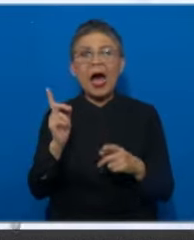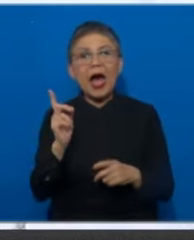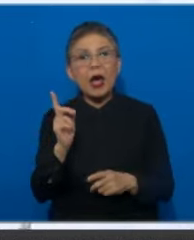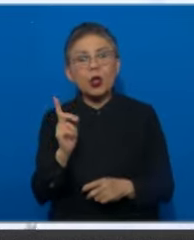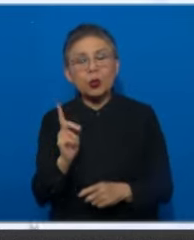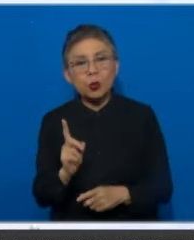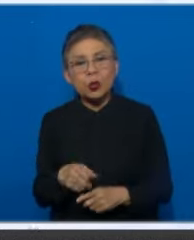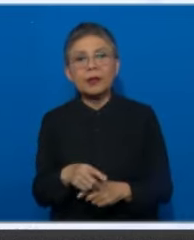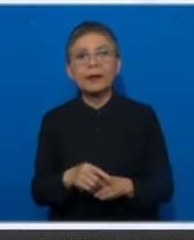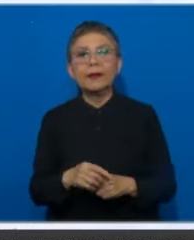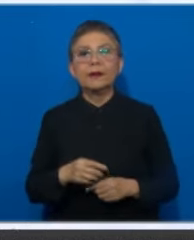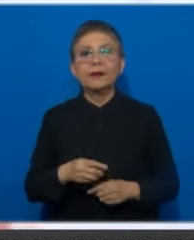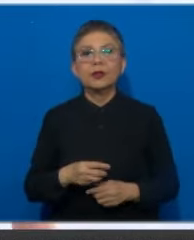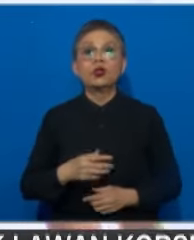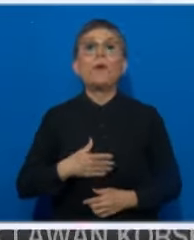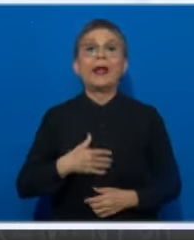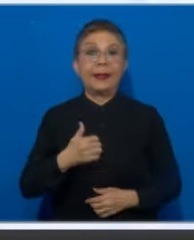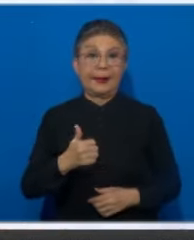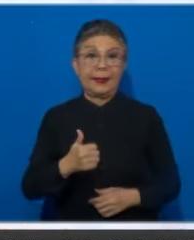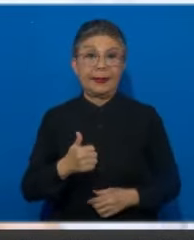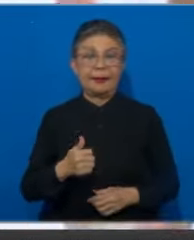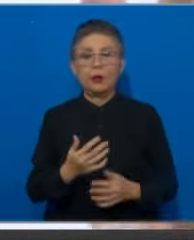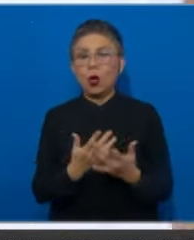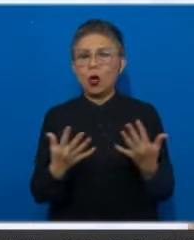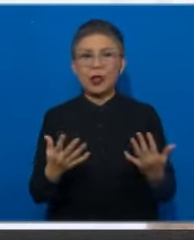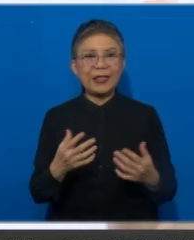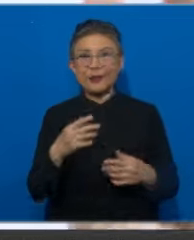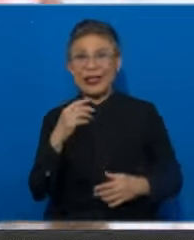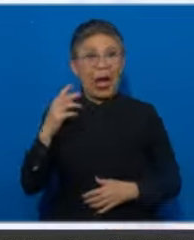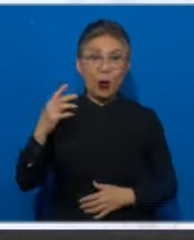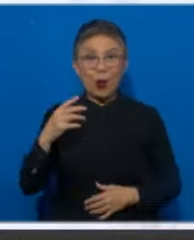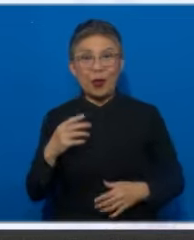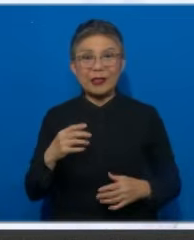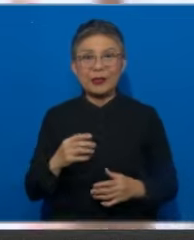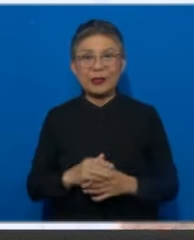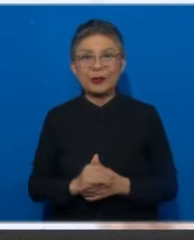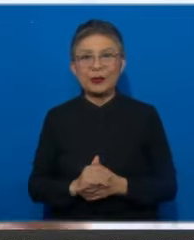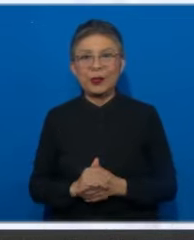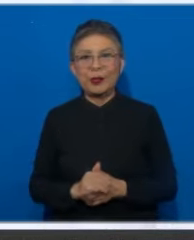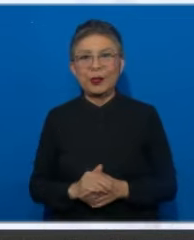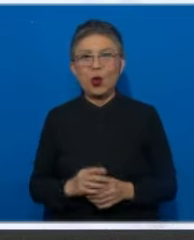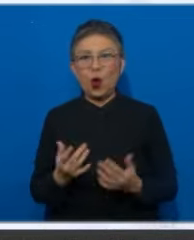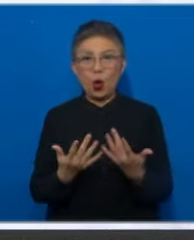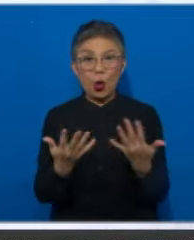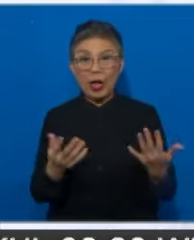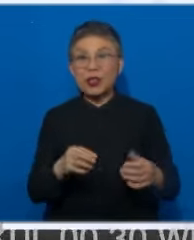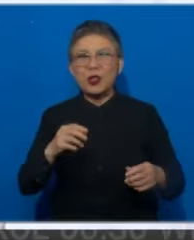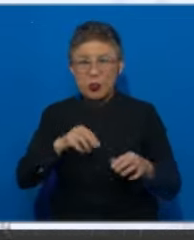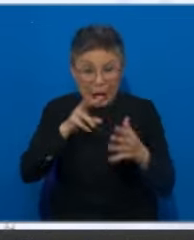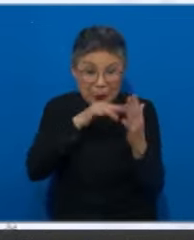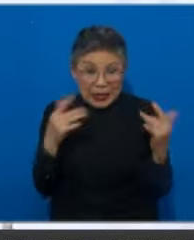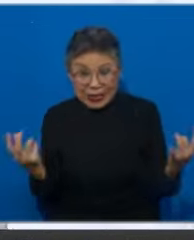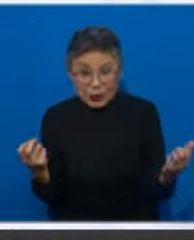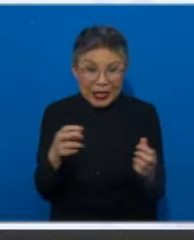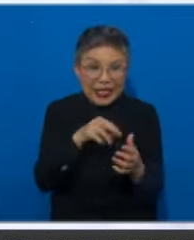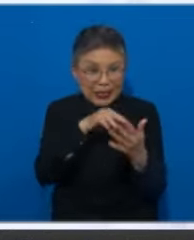yang orang akan penasaran. Jadi orang ini kan waktunya sama semua 24 jam, kemudian